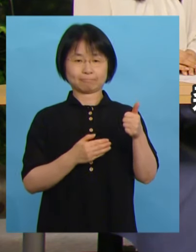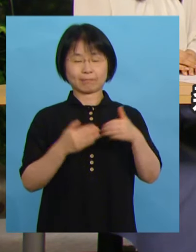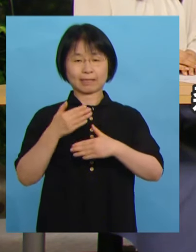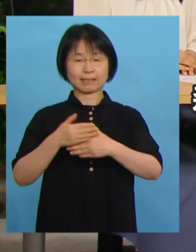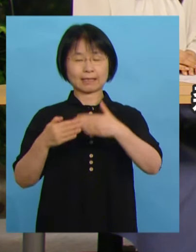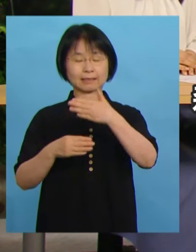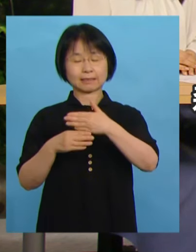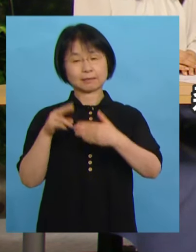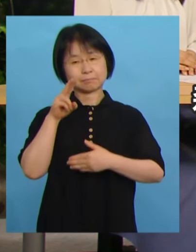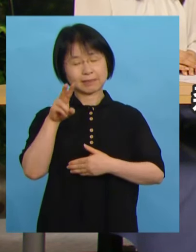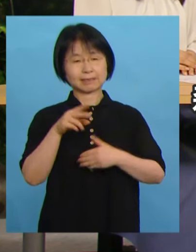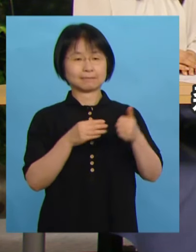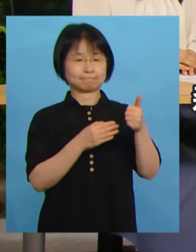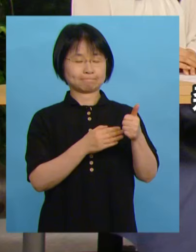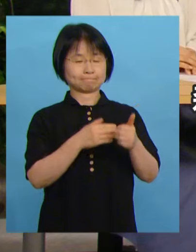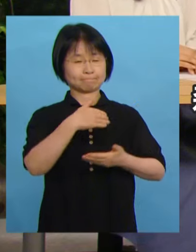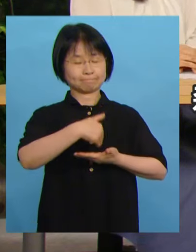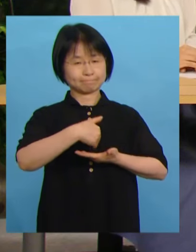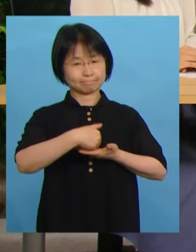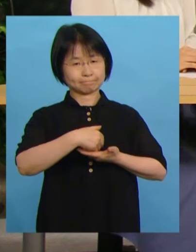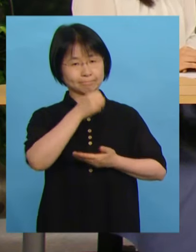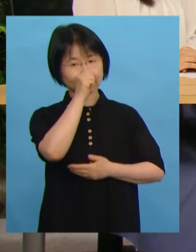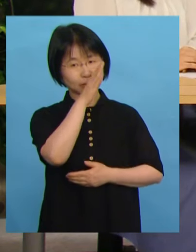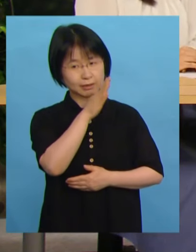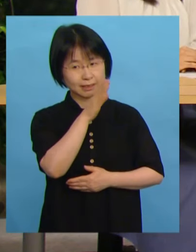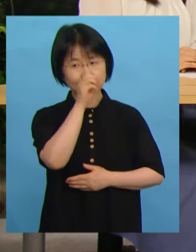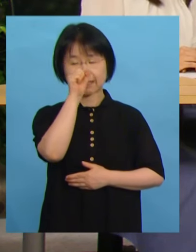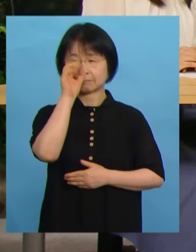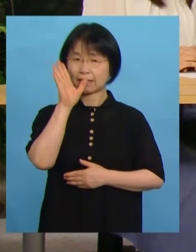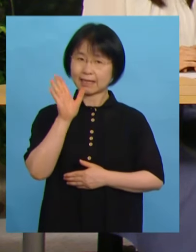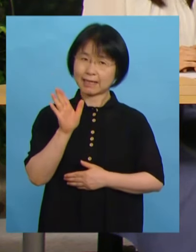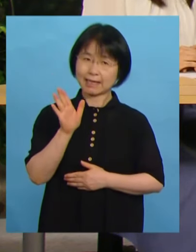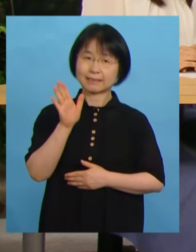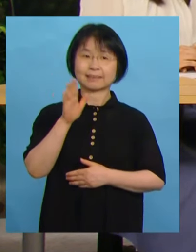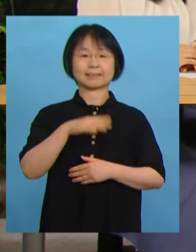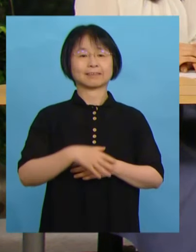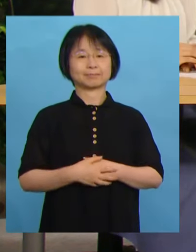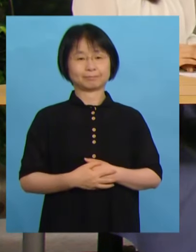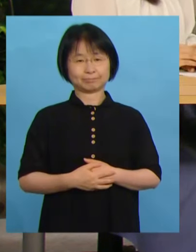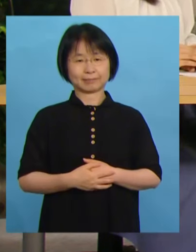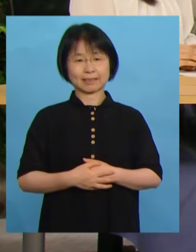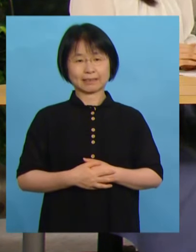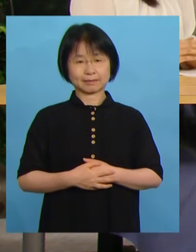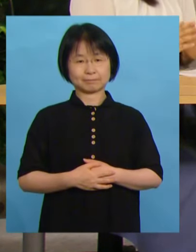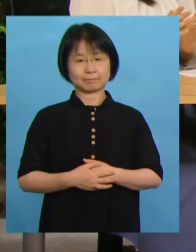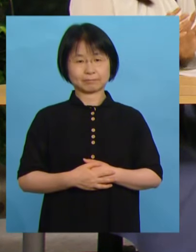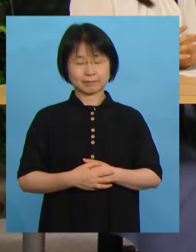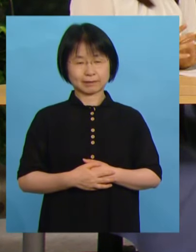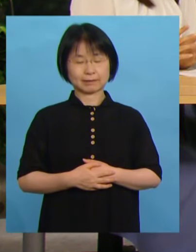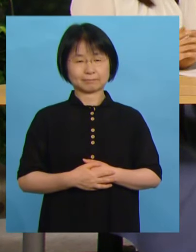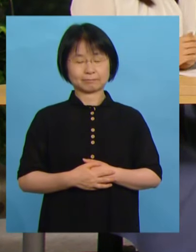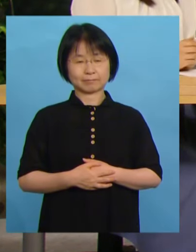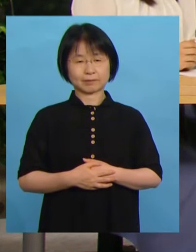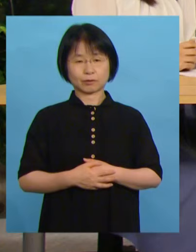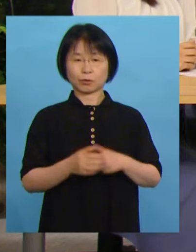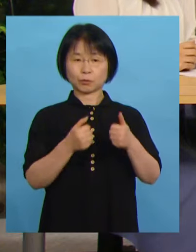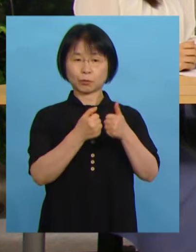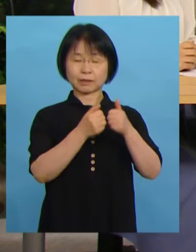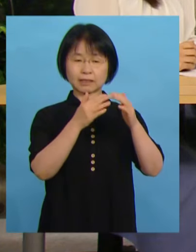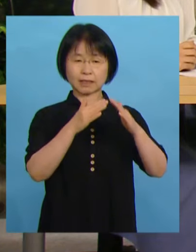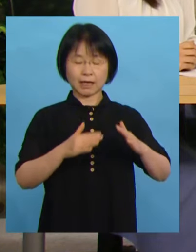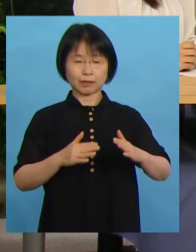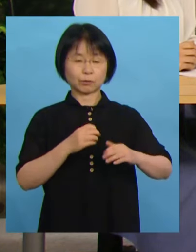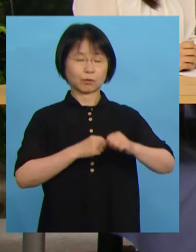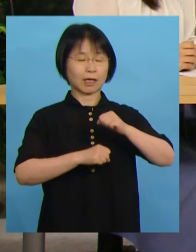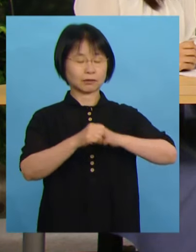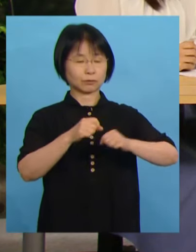課の柿見さんにお話をお伺いします。よろしくお願いします。 お願いします。 まず宇木会長、伊波の里海づくり協議会